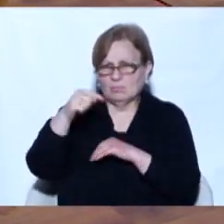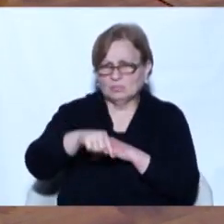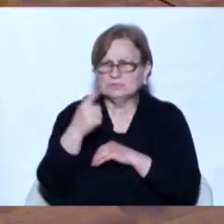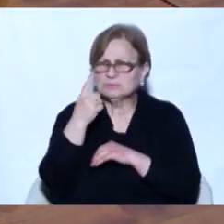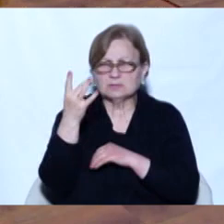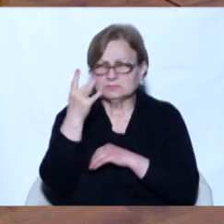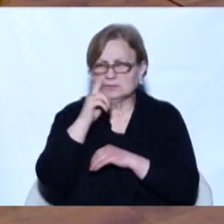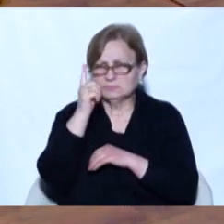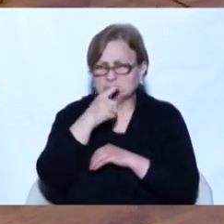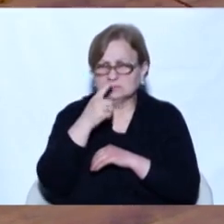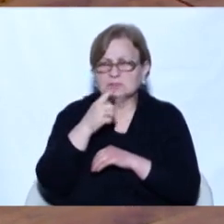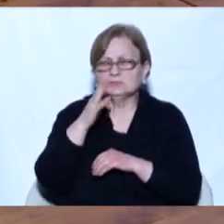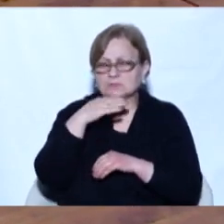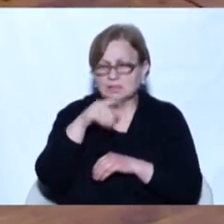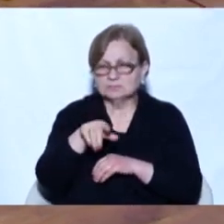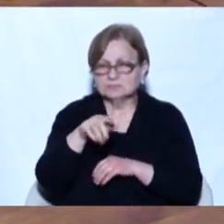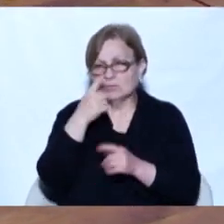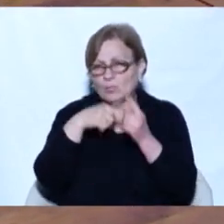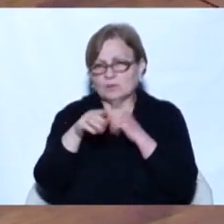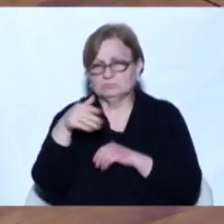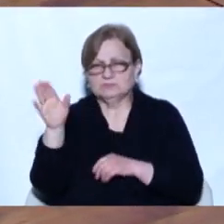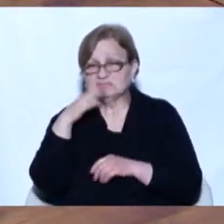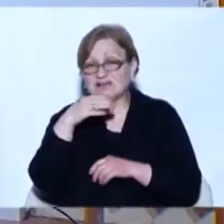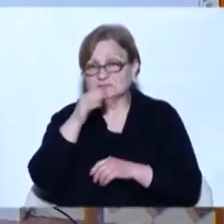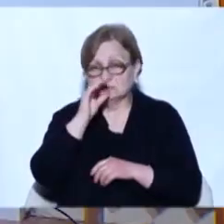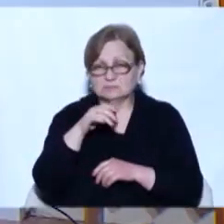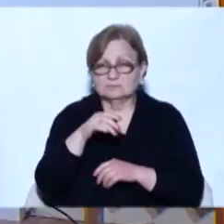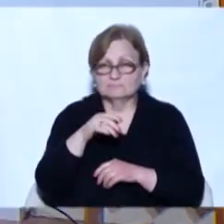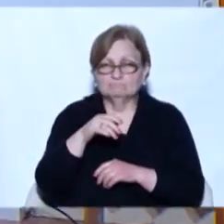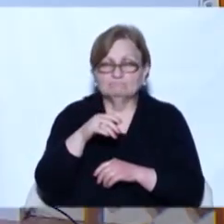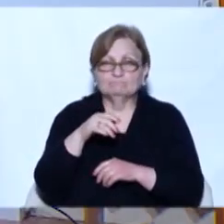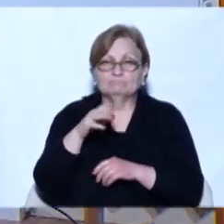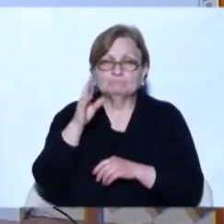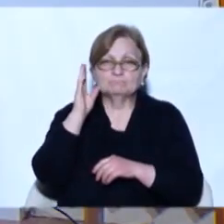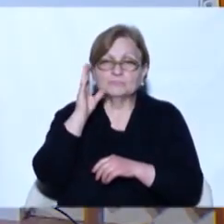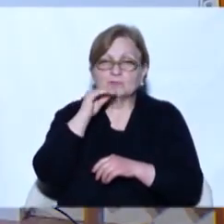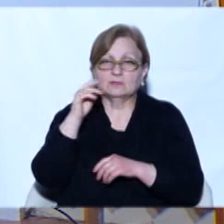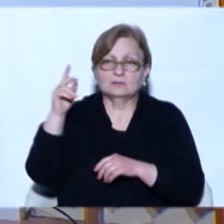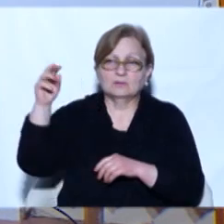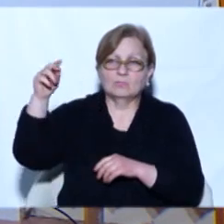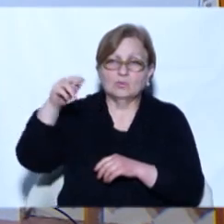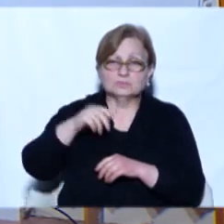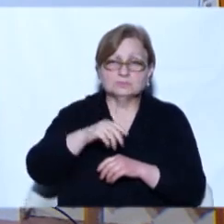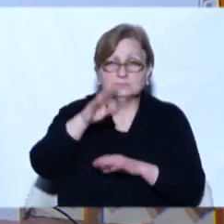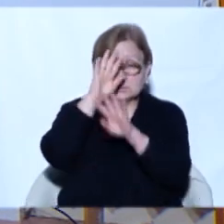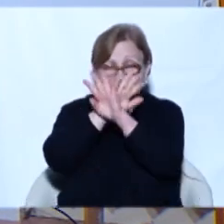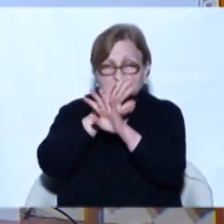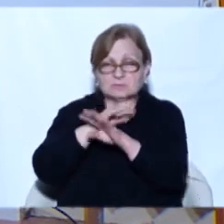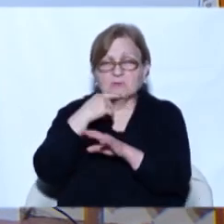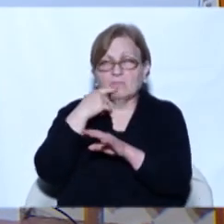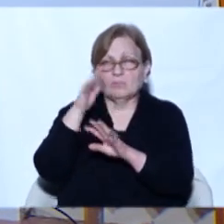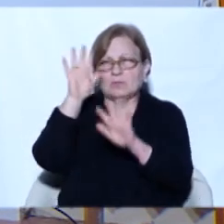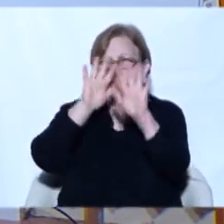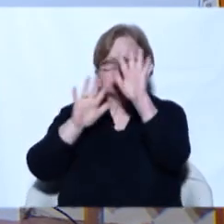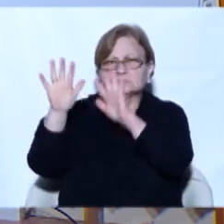ბრუნდება. ავტორი თავისუფლებას განიჭებს. როდესაც ის მოდის, თან ნისლში არისო გახვეული, ასე